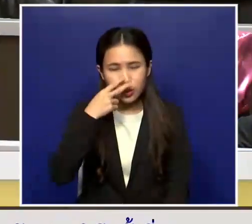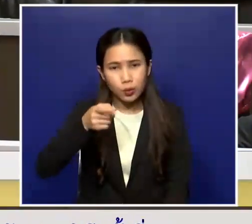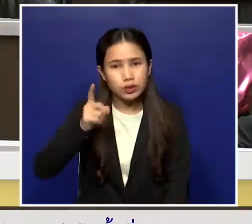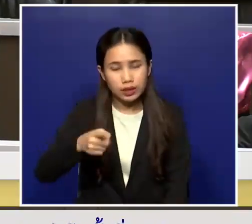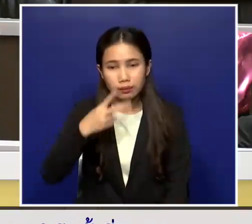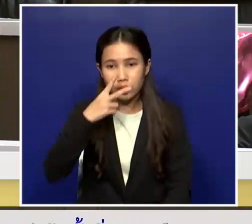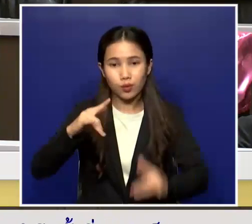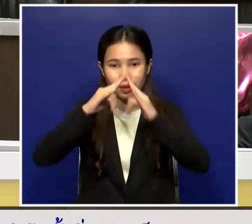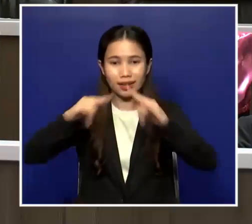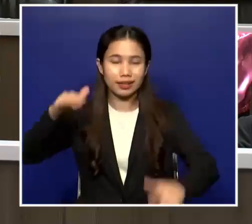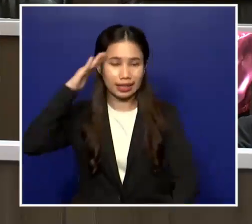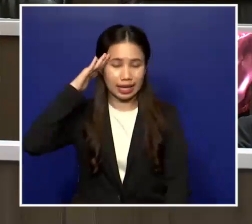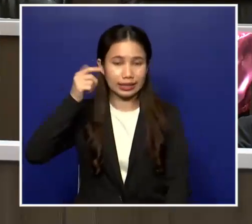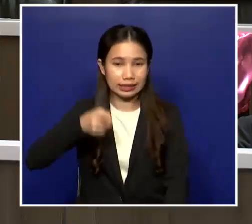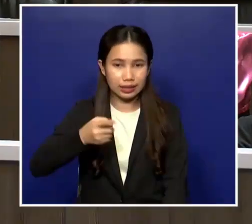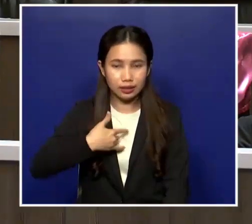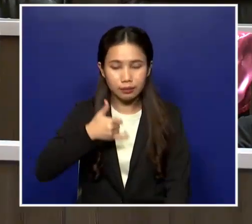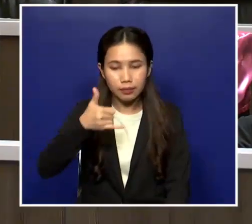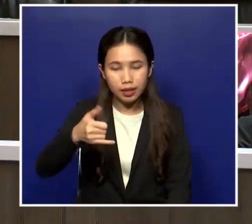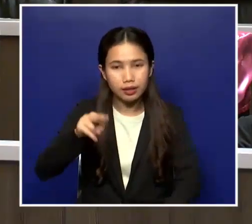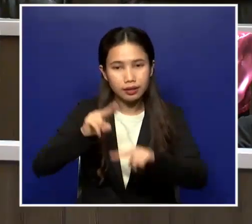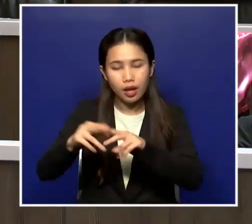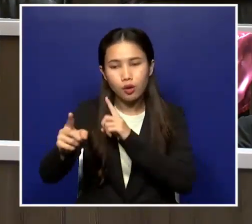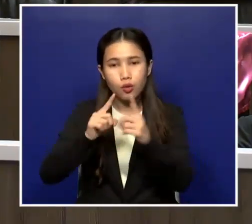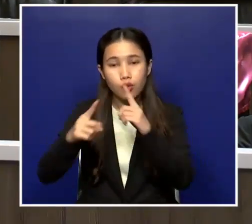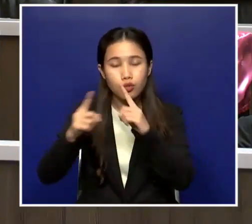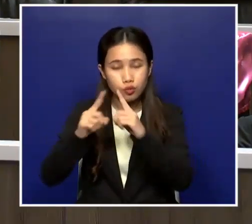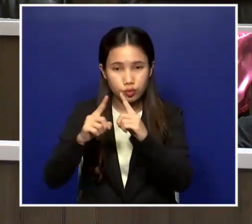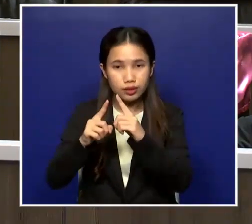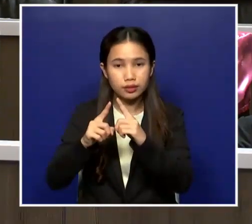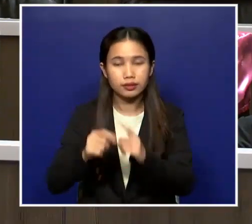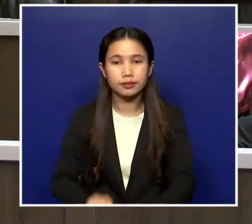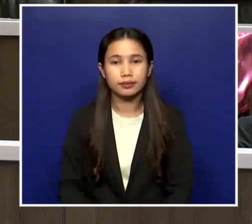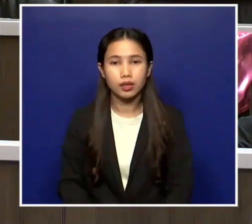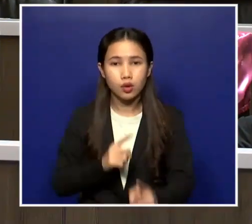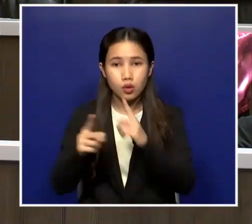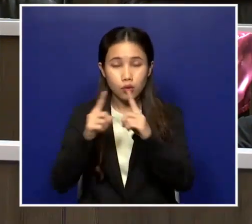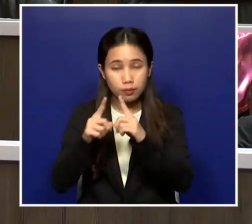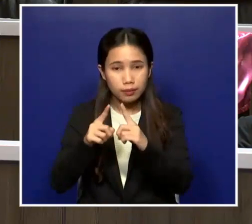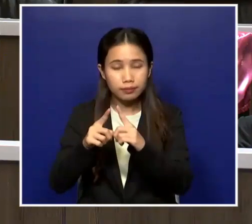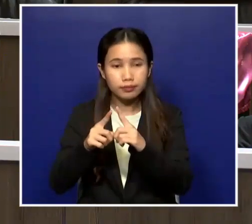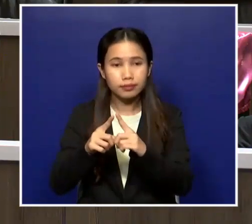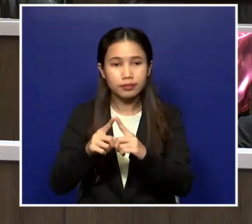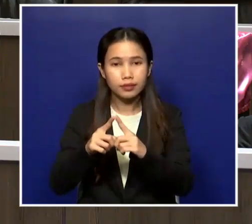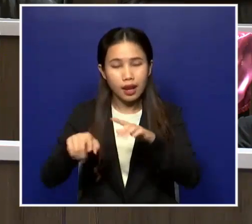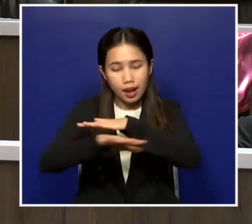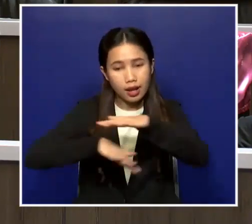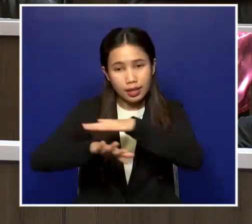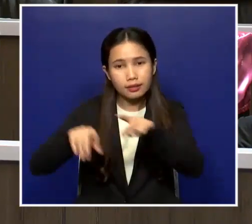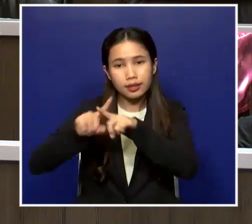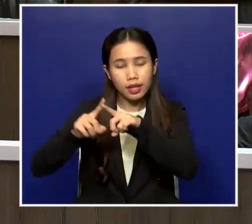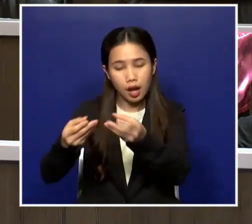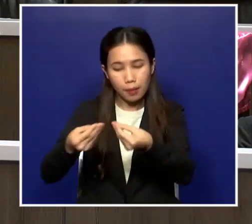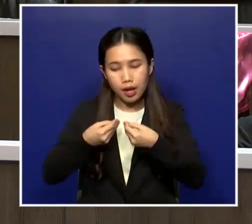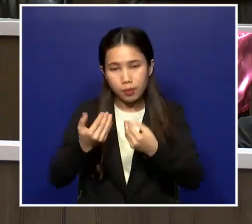ายทหารเลยนะแล้วก็ไปนั่งคุยกับอดีตรัฐมนตรีเศรษฐกิจที่เขาสามารถเอาข้อมูลทางลับทางลึกมาให้ผมได้